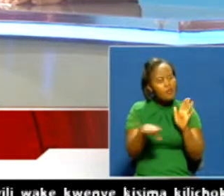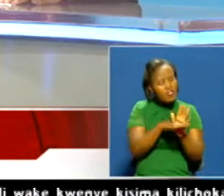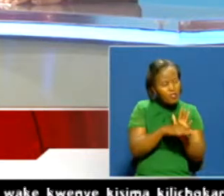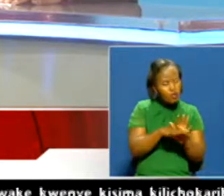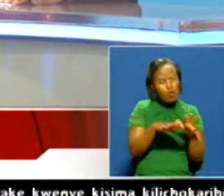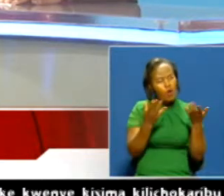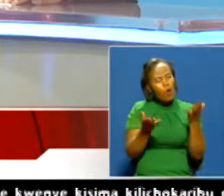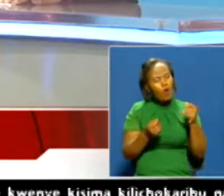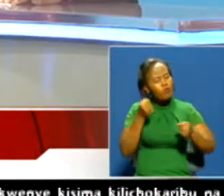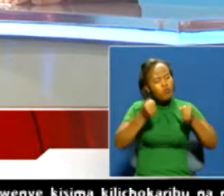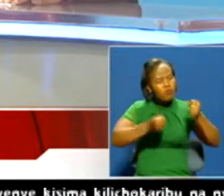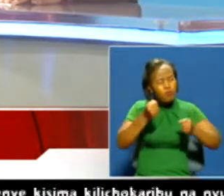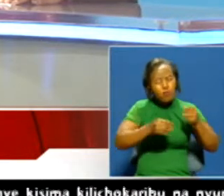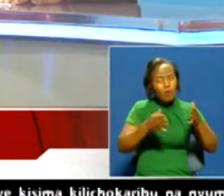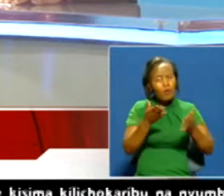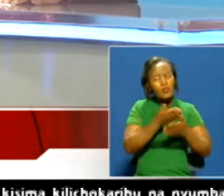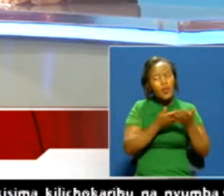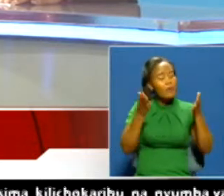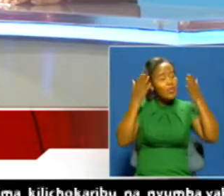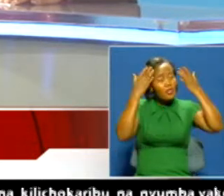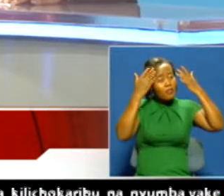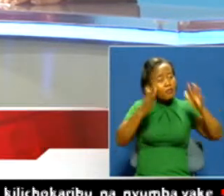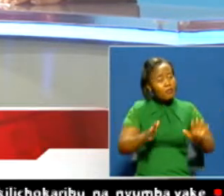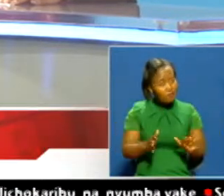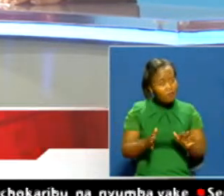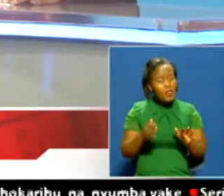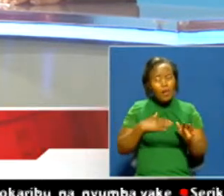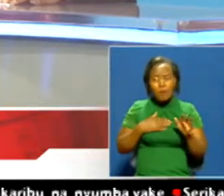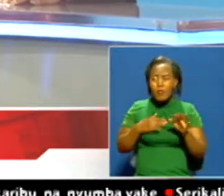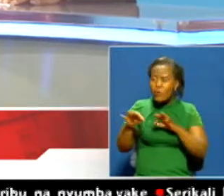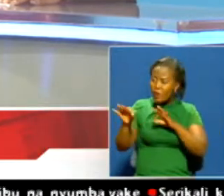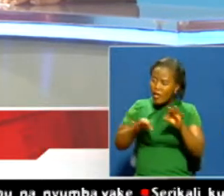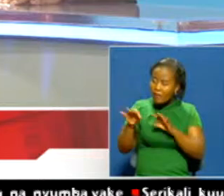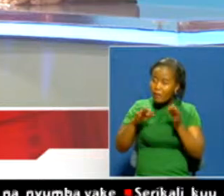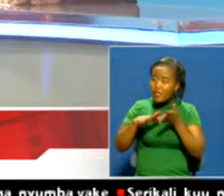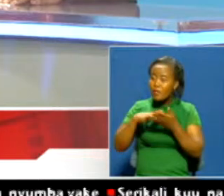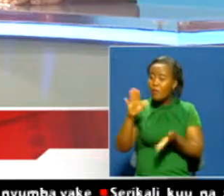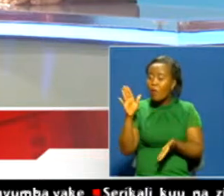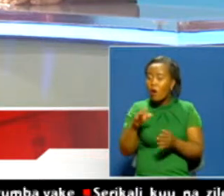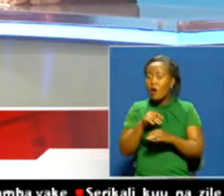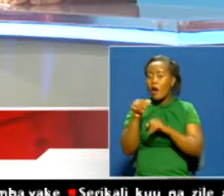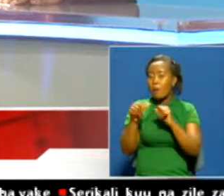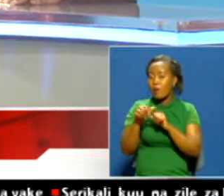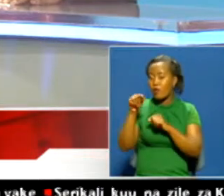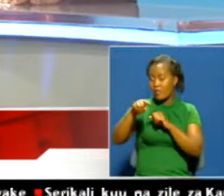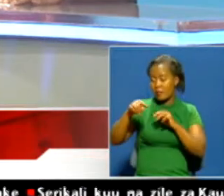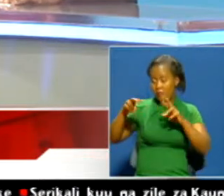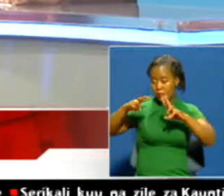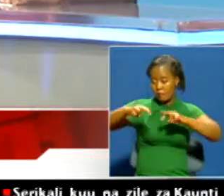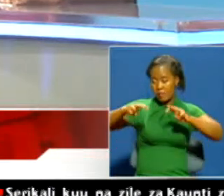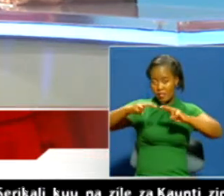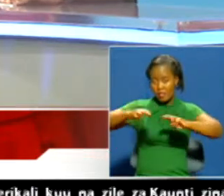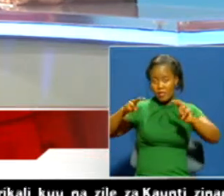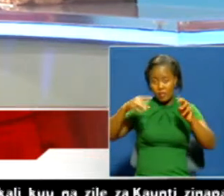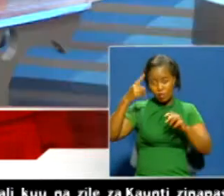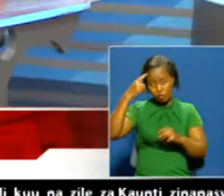ambacho hukifahamu. Oh, ndio. Nitakuwa nakueleza inamaanisha nini kuhusiana na masuala hayo ya ndoto, kwa hivyo usicheze